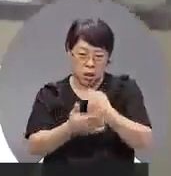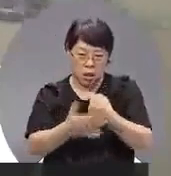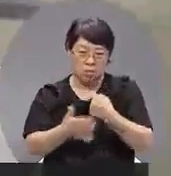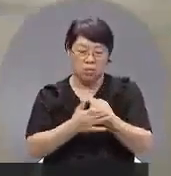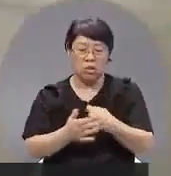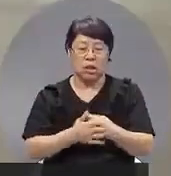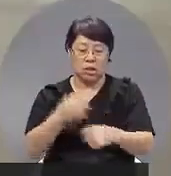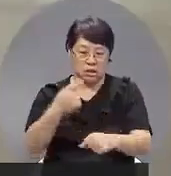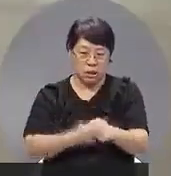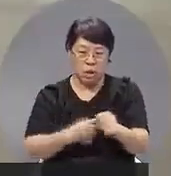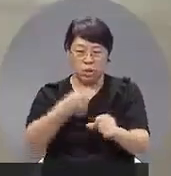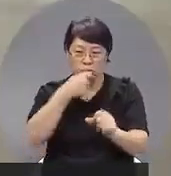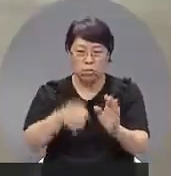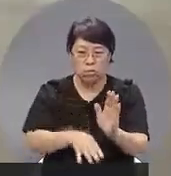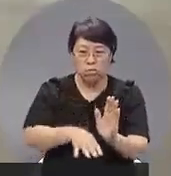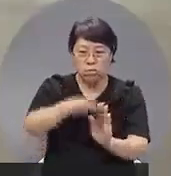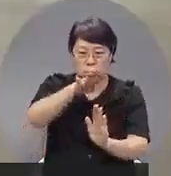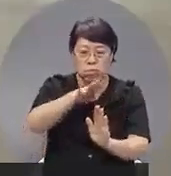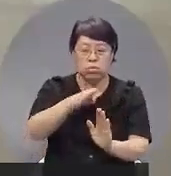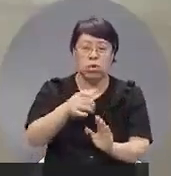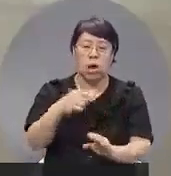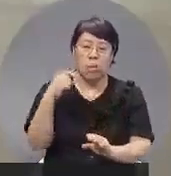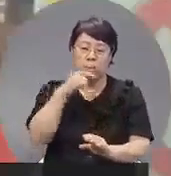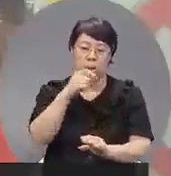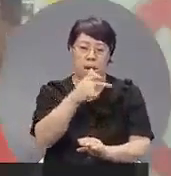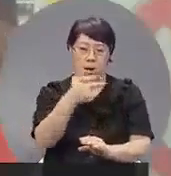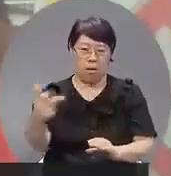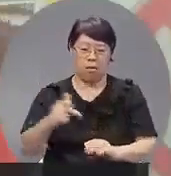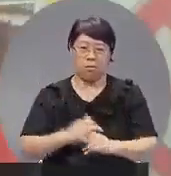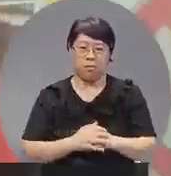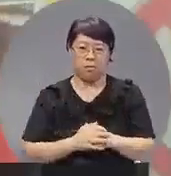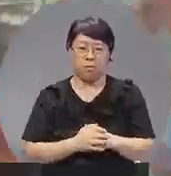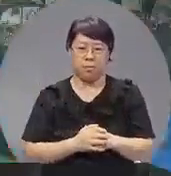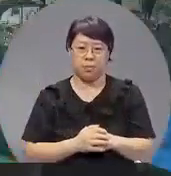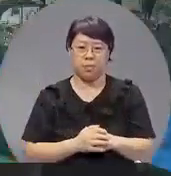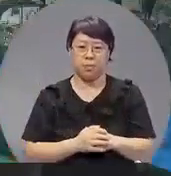부추기게 됐습니다. 이채원 기자입니다.